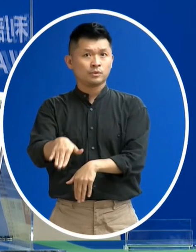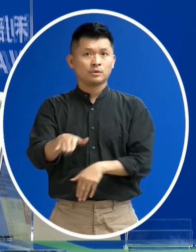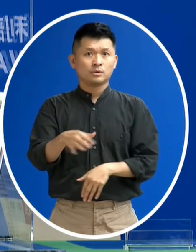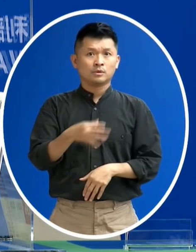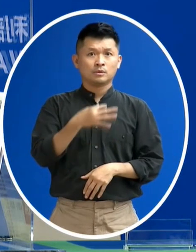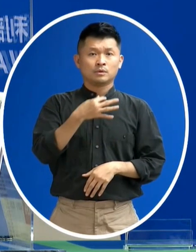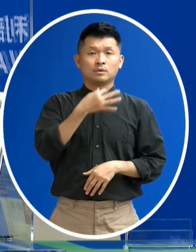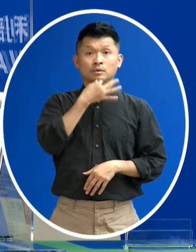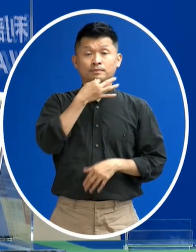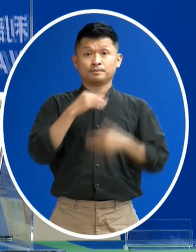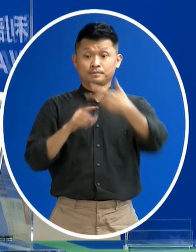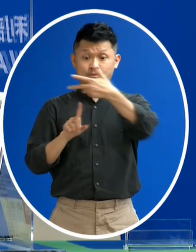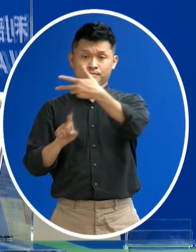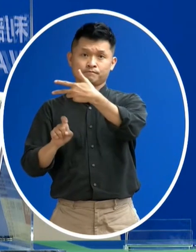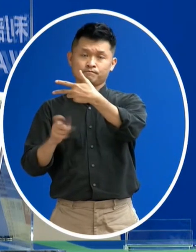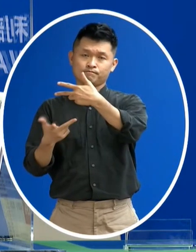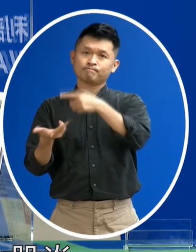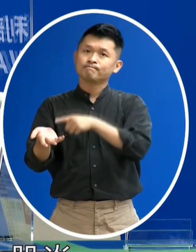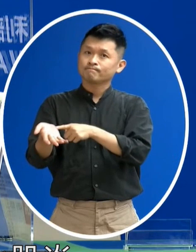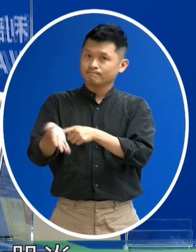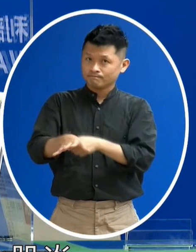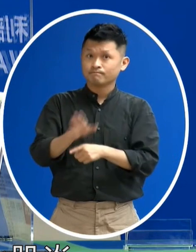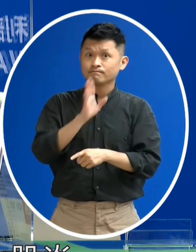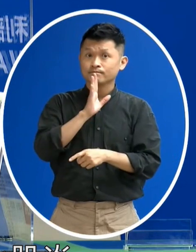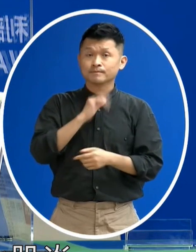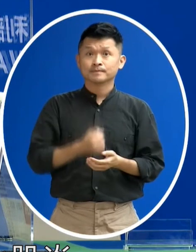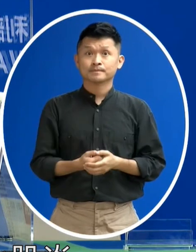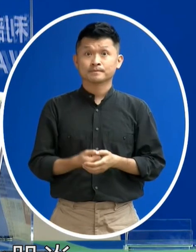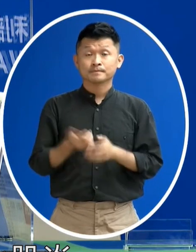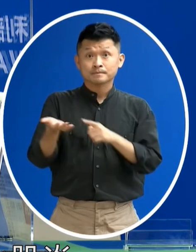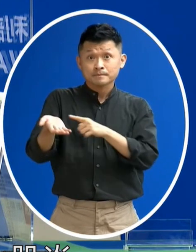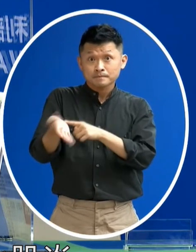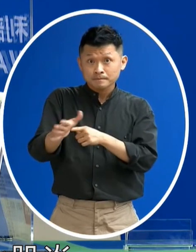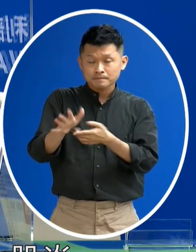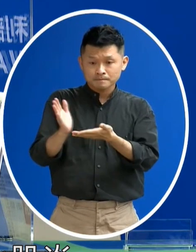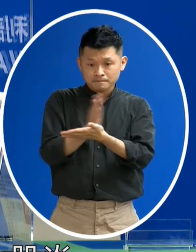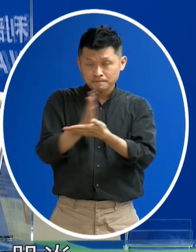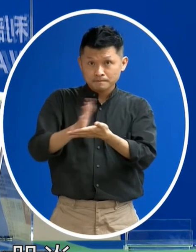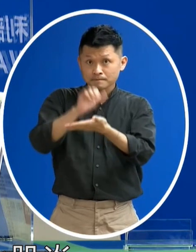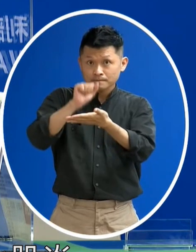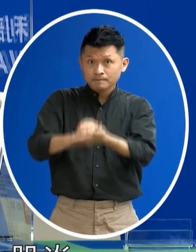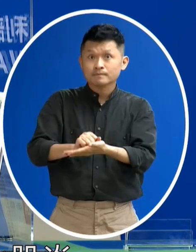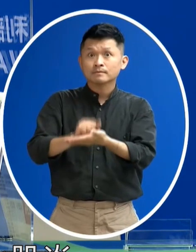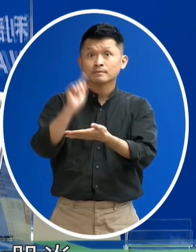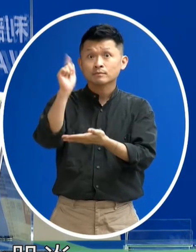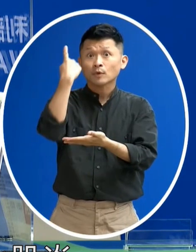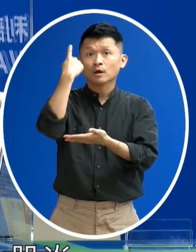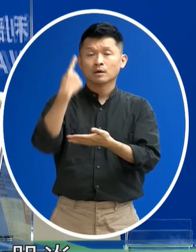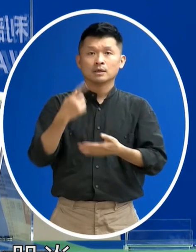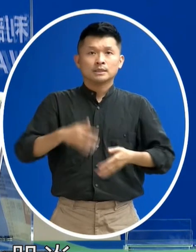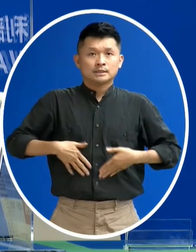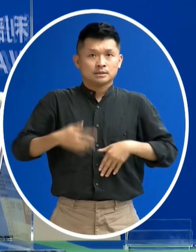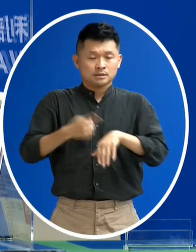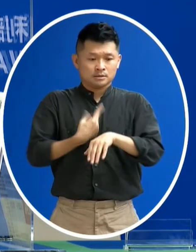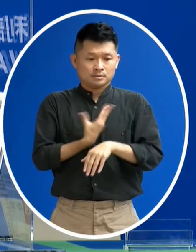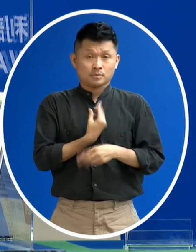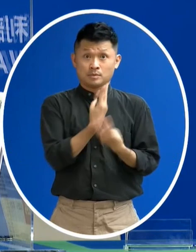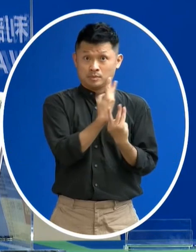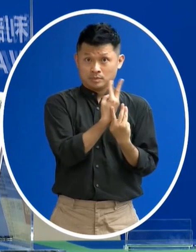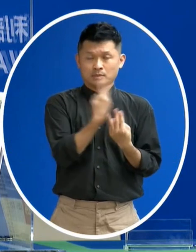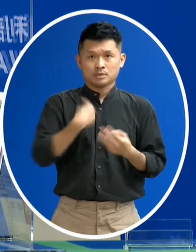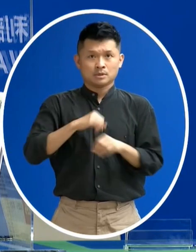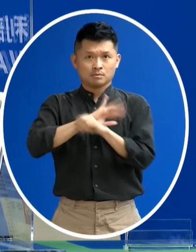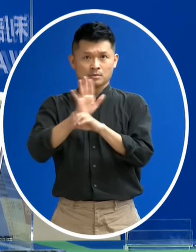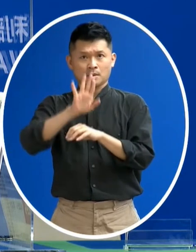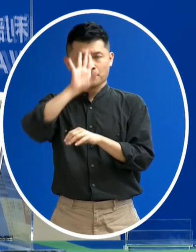而在7月17号的时候过世。那据这个死亡诊断书的记载，死因是急性心肌炎以及有新